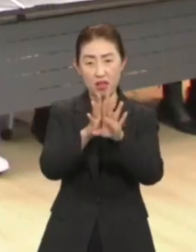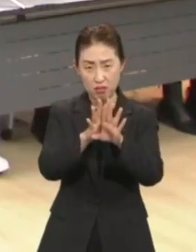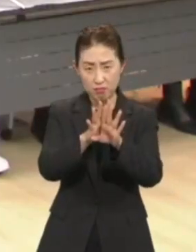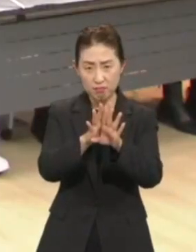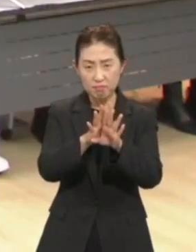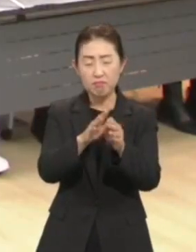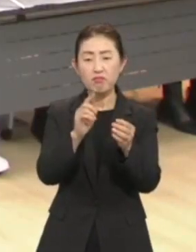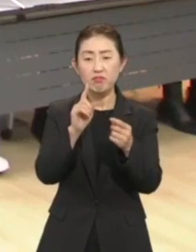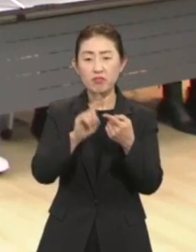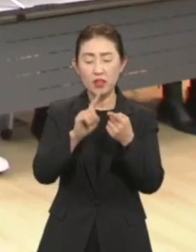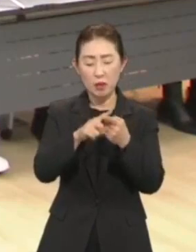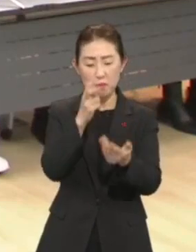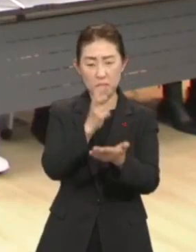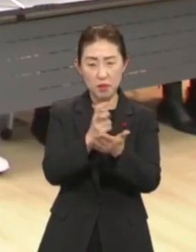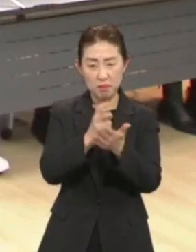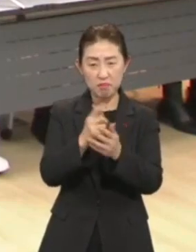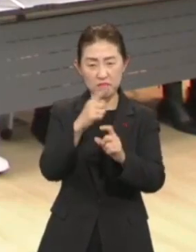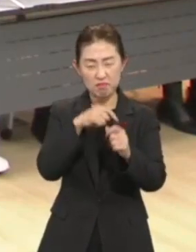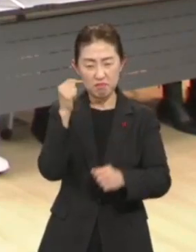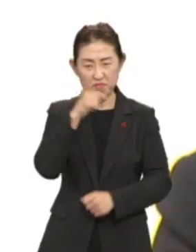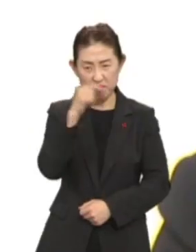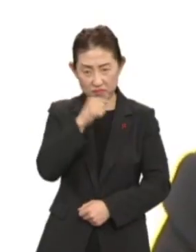제도를 개선했으면 한다고 말했습니다